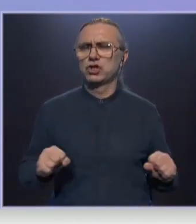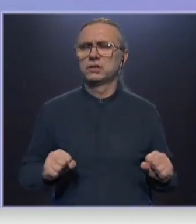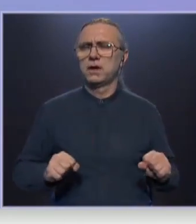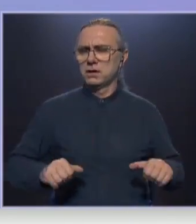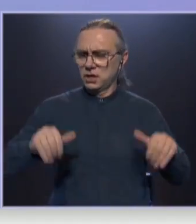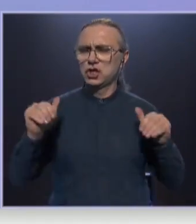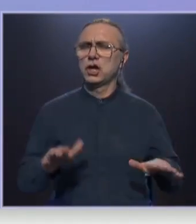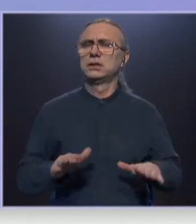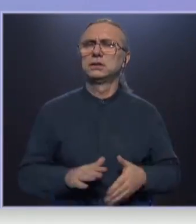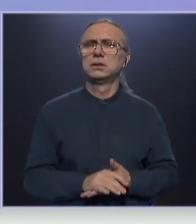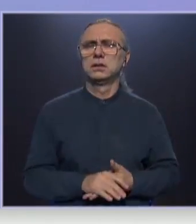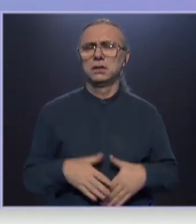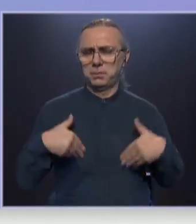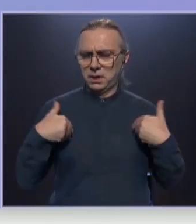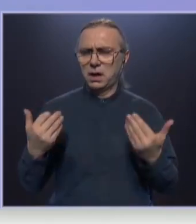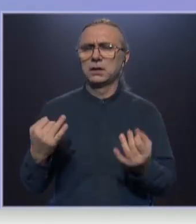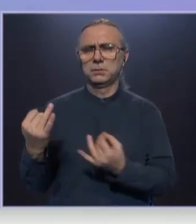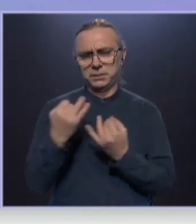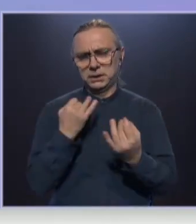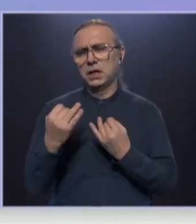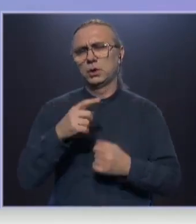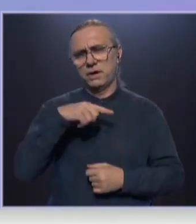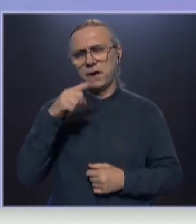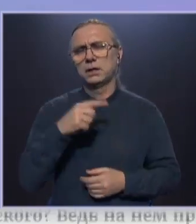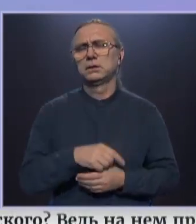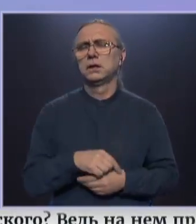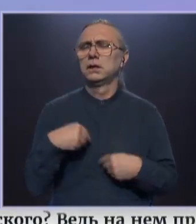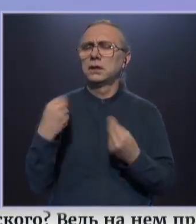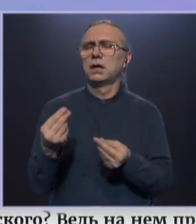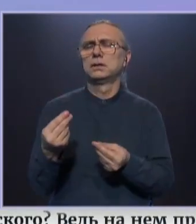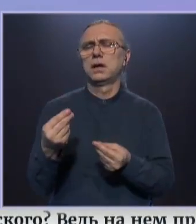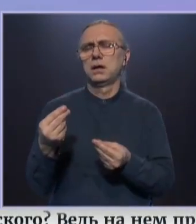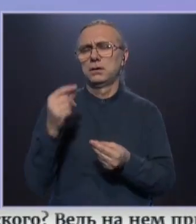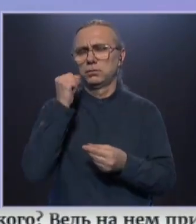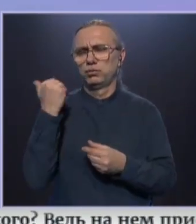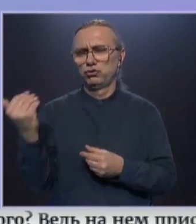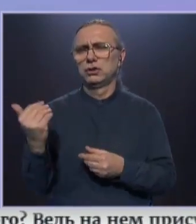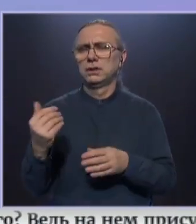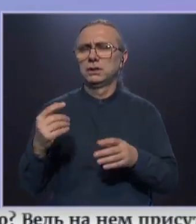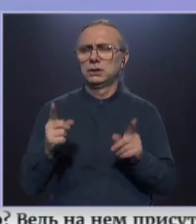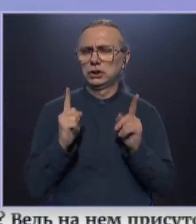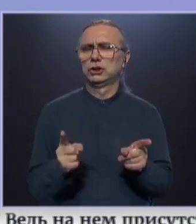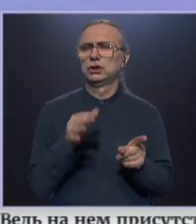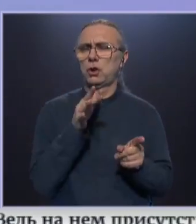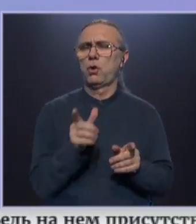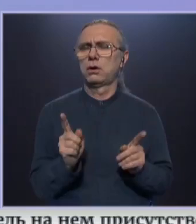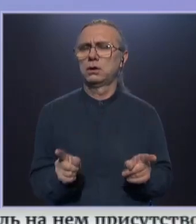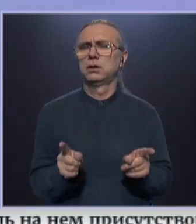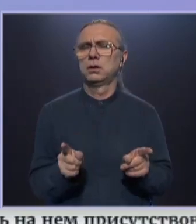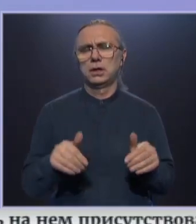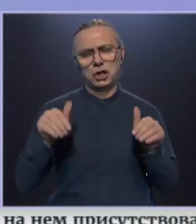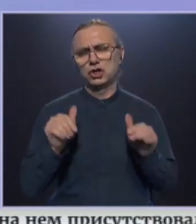решайтесь. Предлагайте, беседуйте, говорите, дайте какой-то ему срок еще. И, в общем-то, решайте это